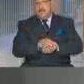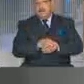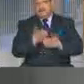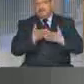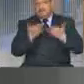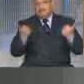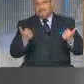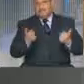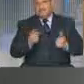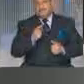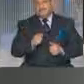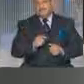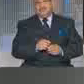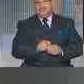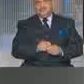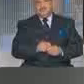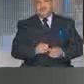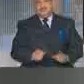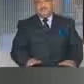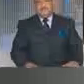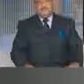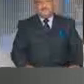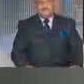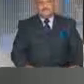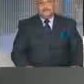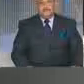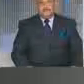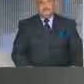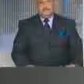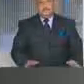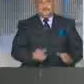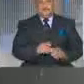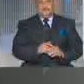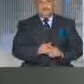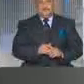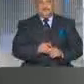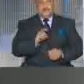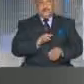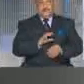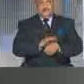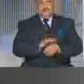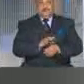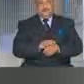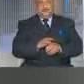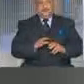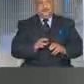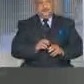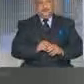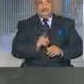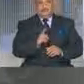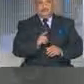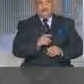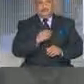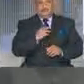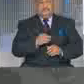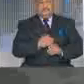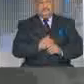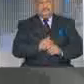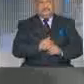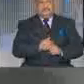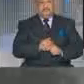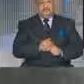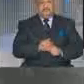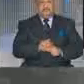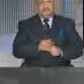إطارات طبية متخصصة أشرفت على هذه الفحوصات. فما برشا عباد جونا اليوم ما عرفوش عندهم الدم ولا السكر، وعرفوا